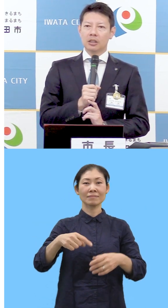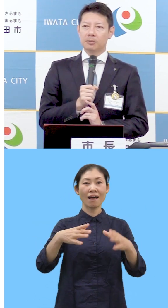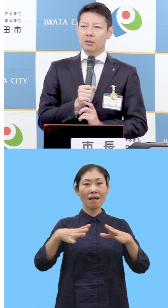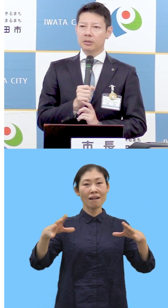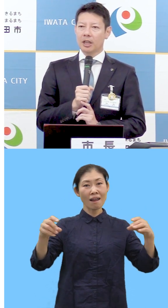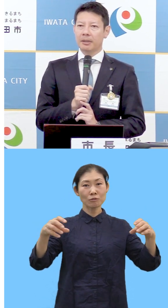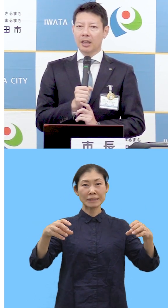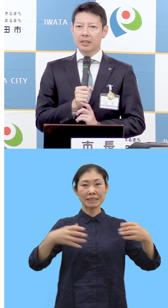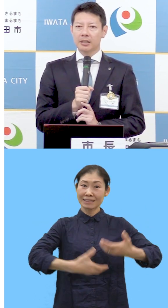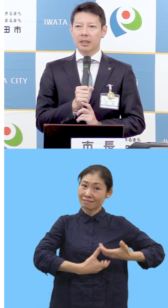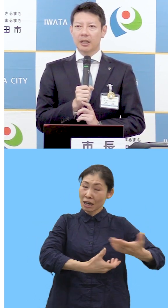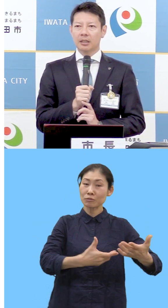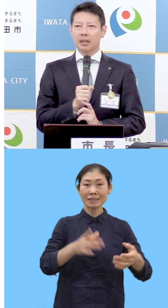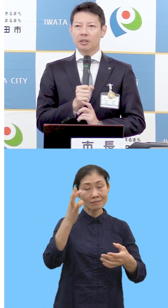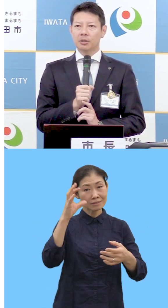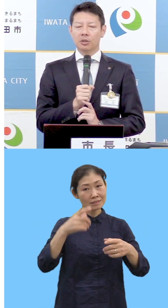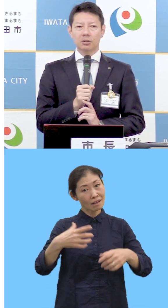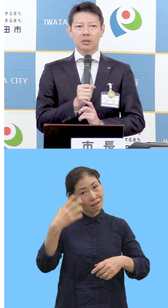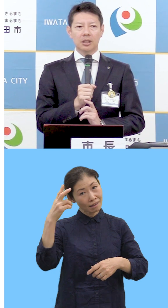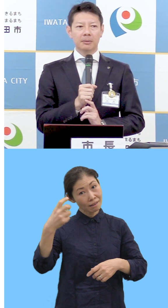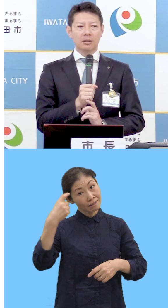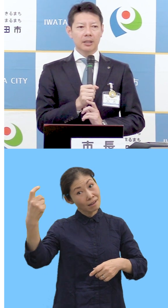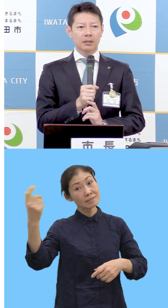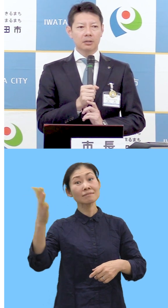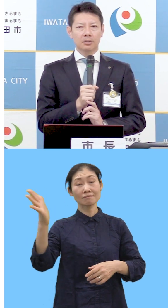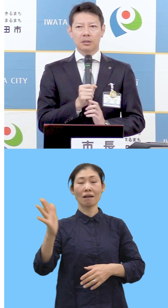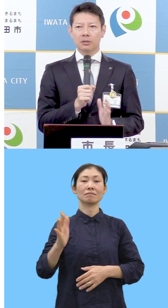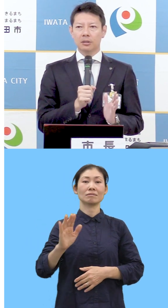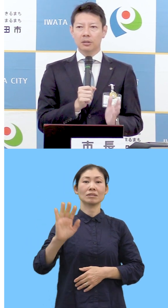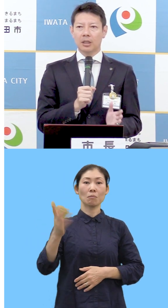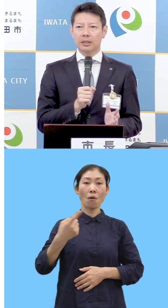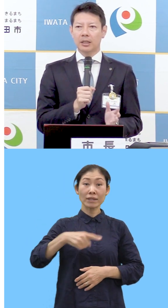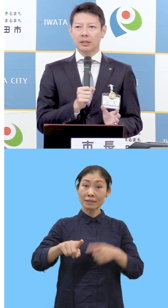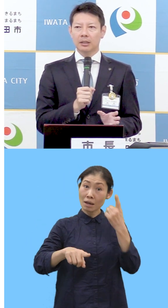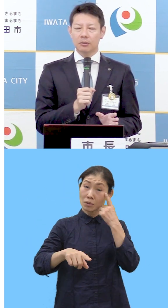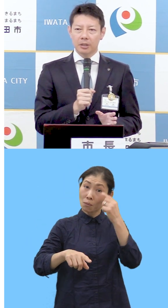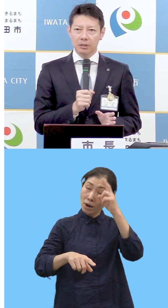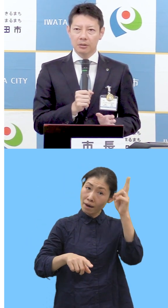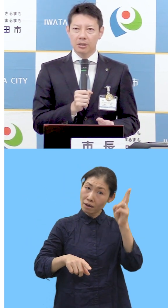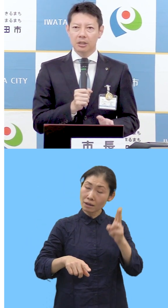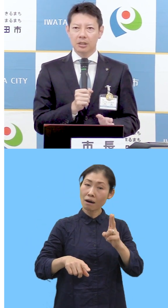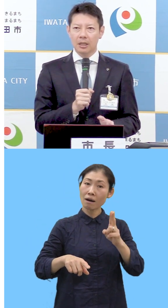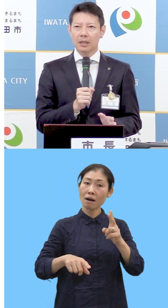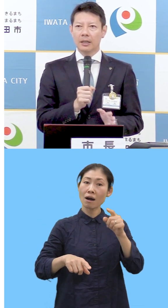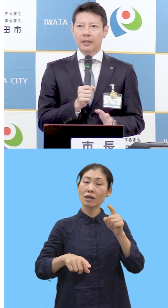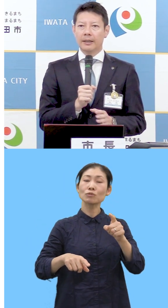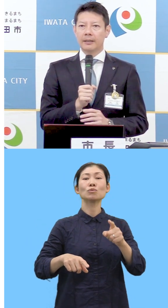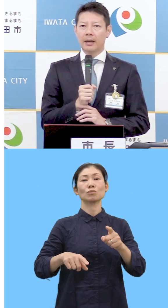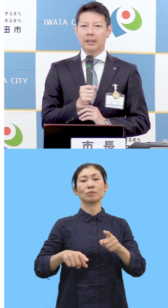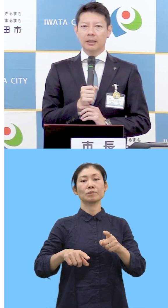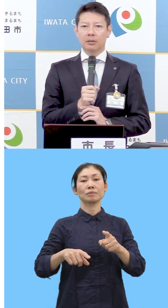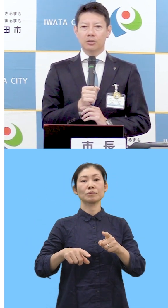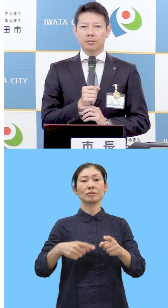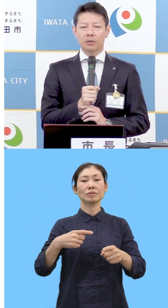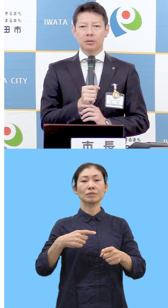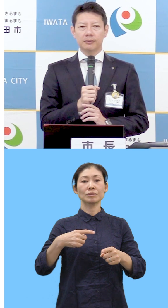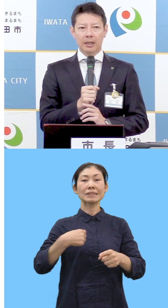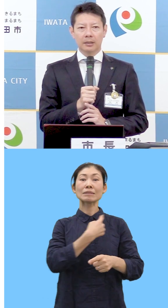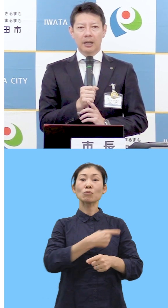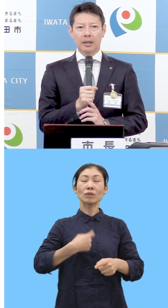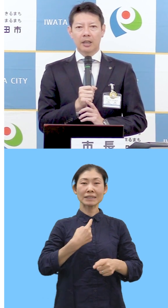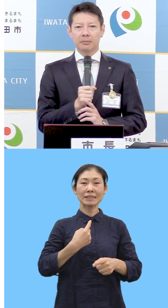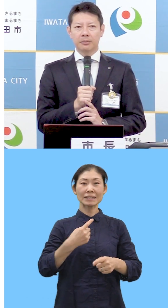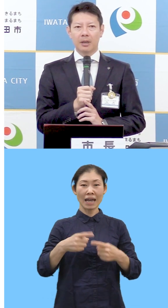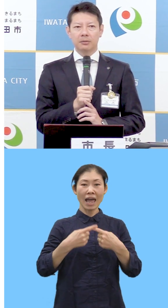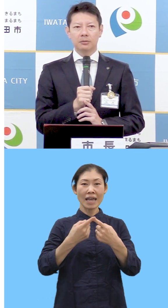か、スポーツにあまり関心がないけれどもちょっと行ってみようかなという方を入り口にして、新たなこうスポーツ